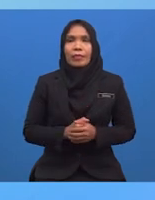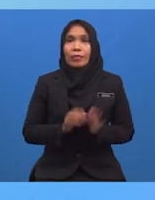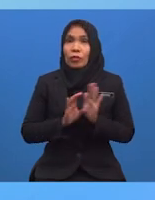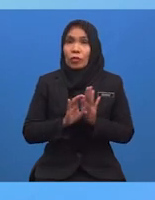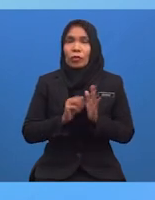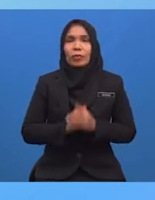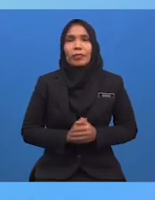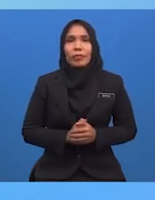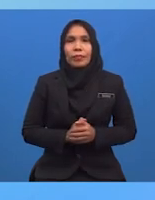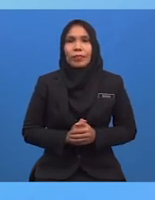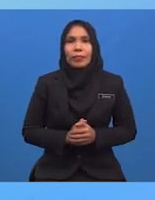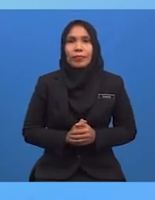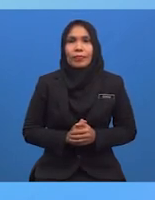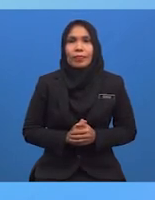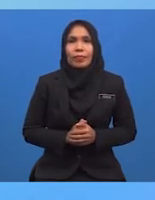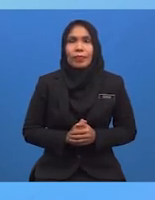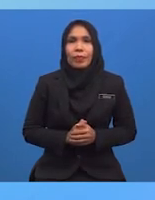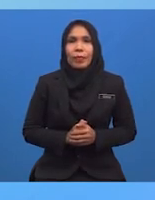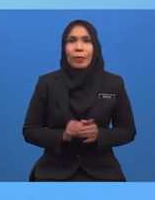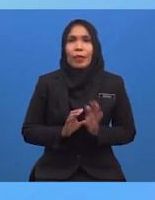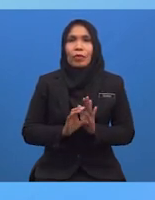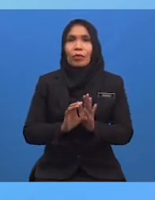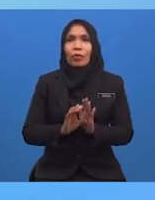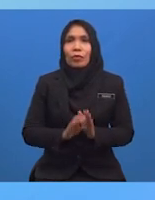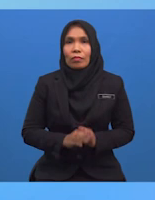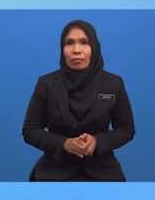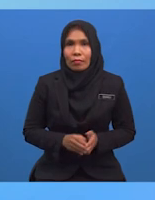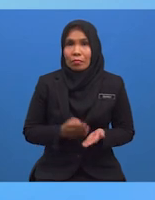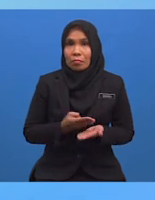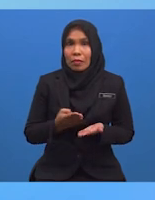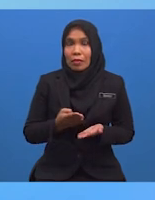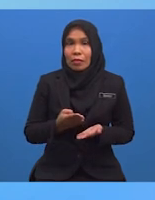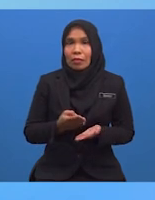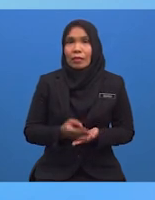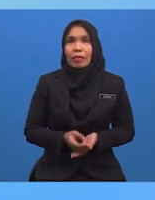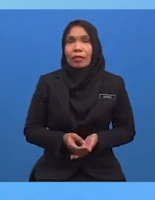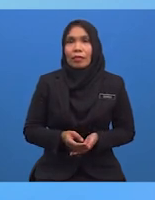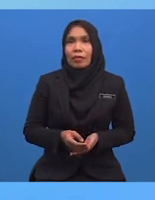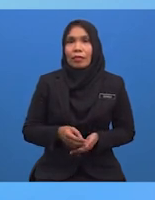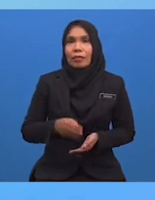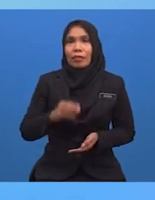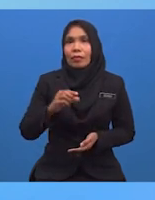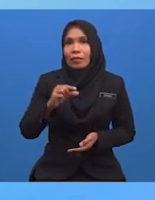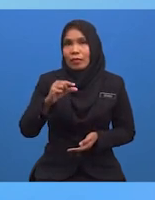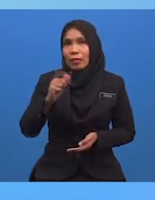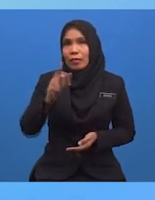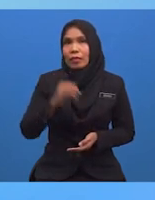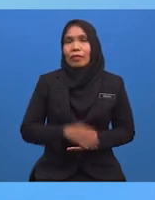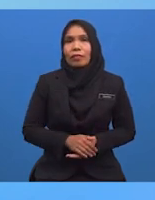Contoh-contohnya ialah seperti perbelanjaan bayaran emolumen, pencen, subsidi dan sebagainya.